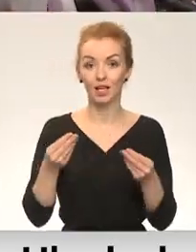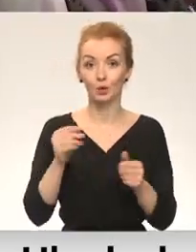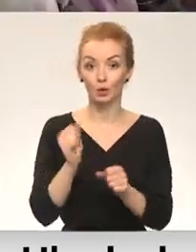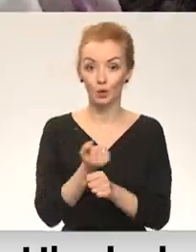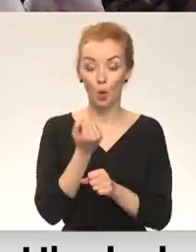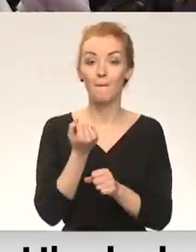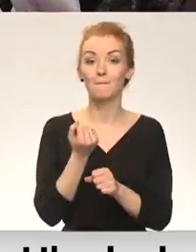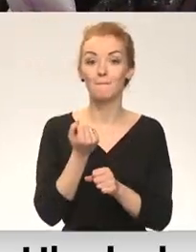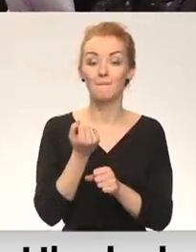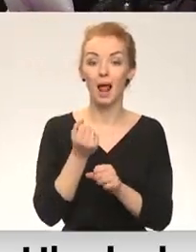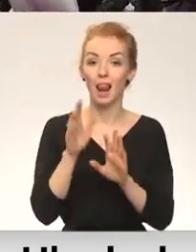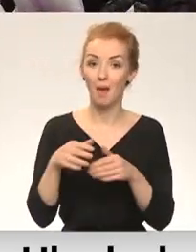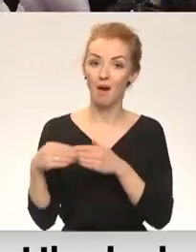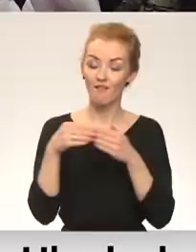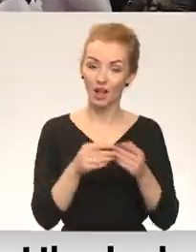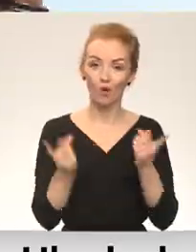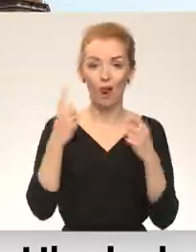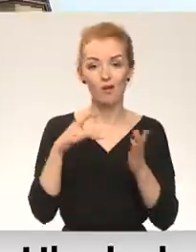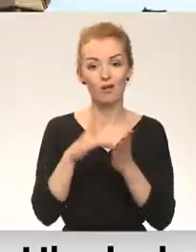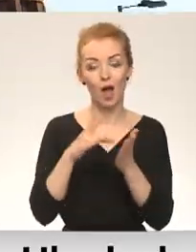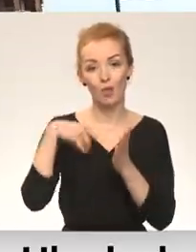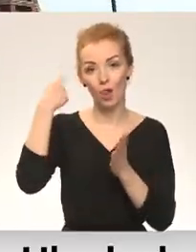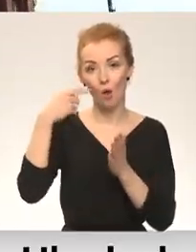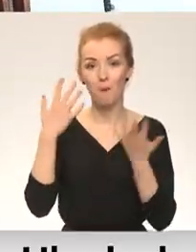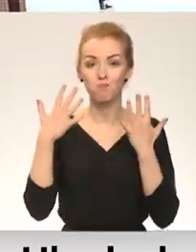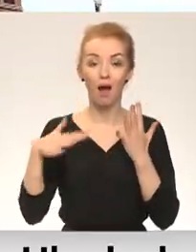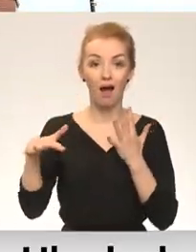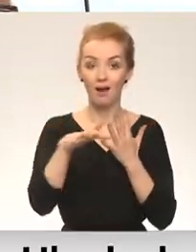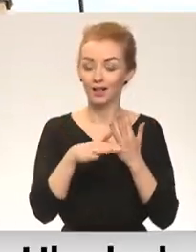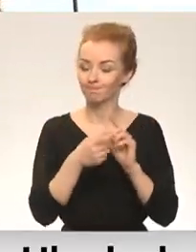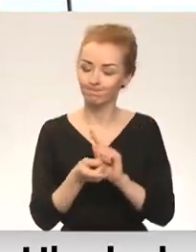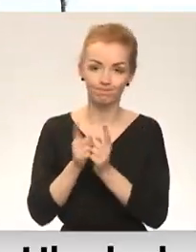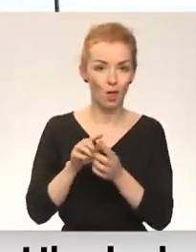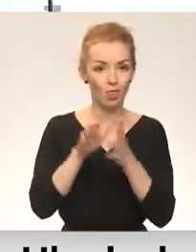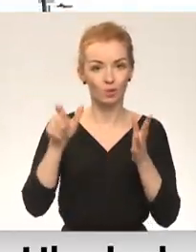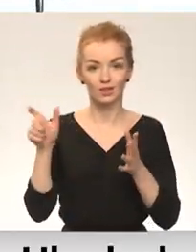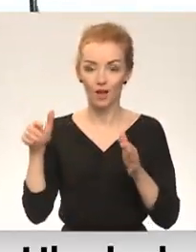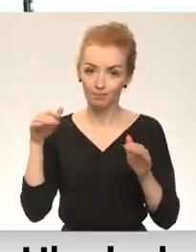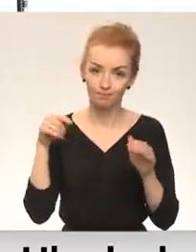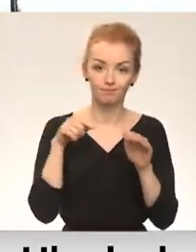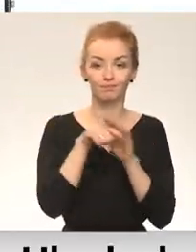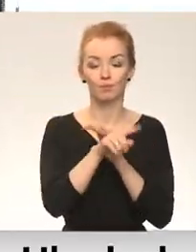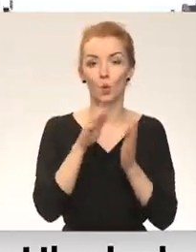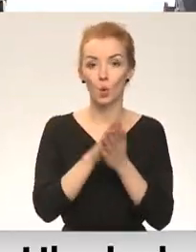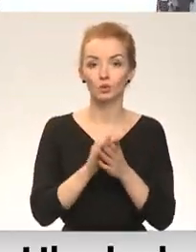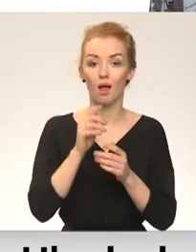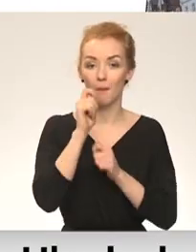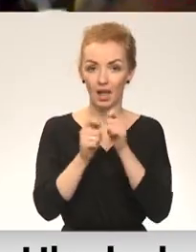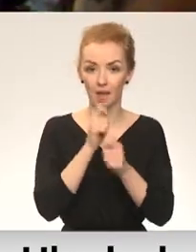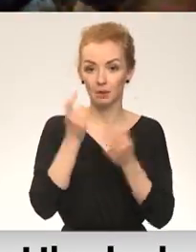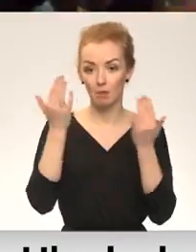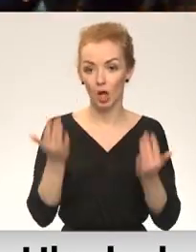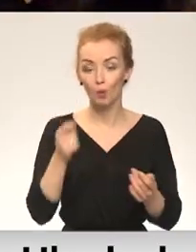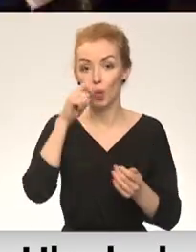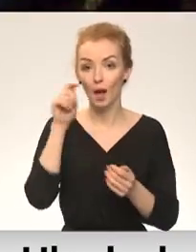taču tā vietā, lai pavadītu laiku kādā no Londonas parkiem, daudzi devās uz labdarības pasākumu Ukrainas